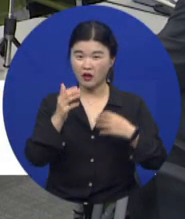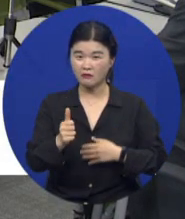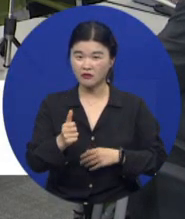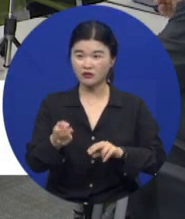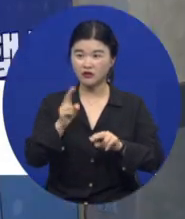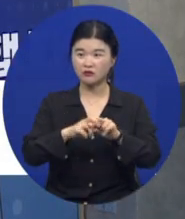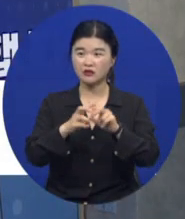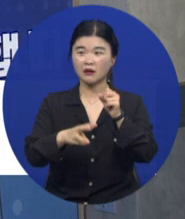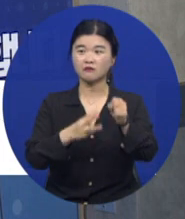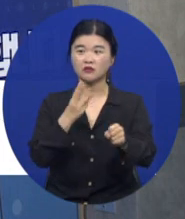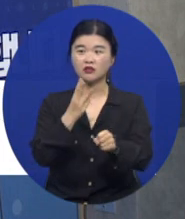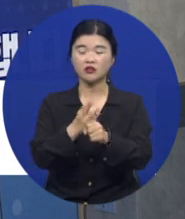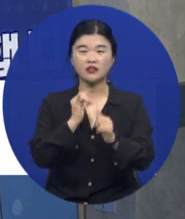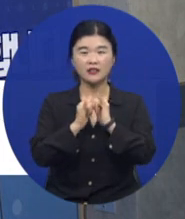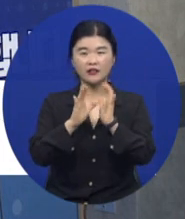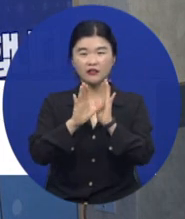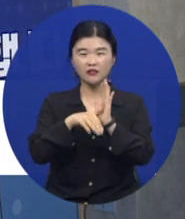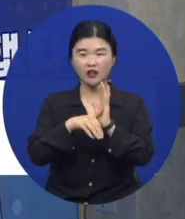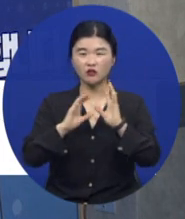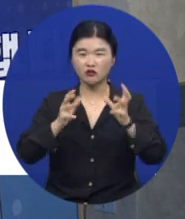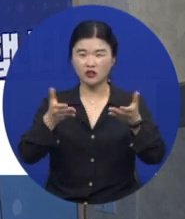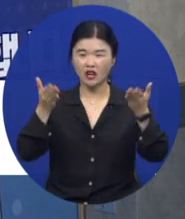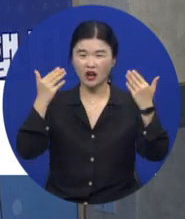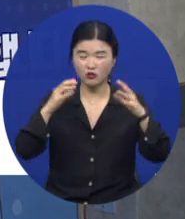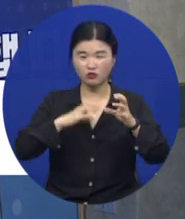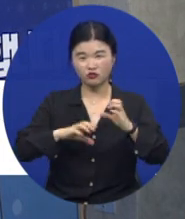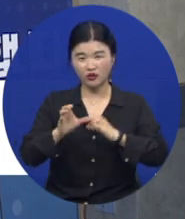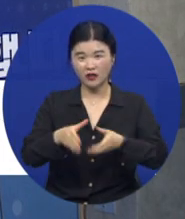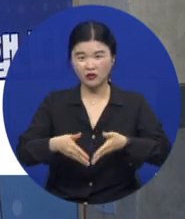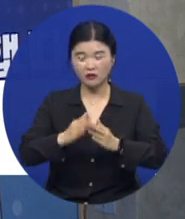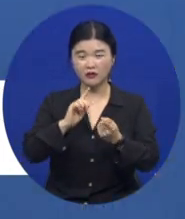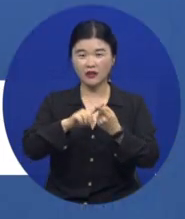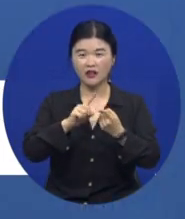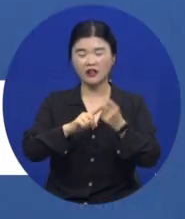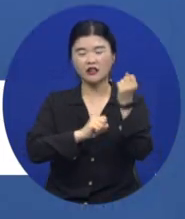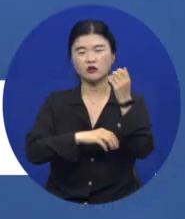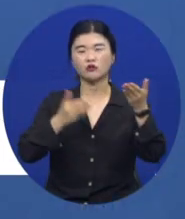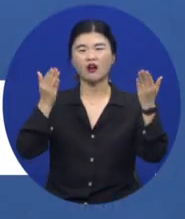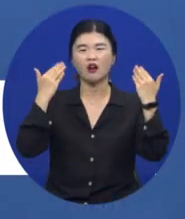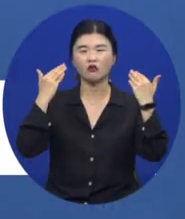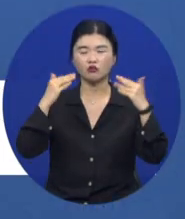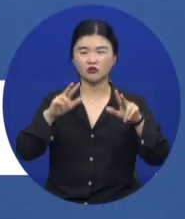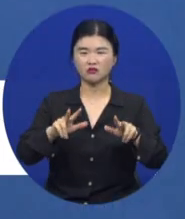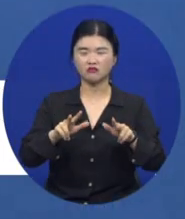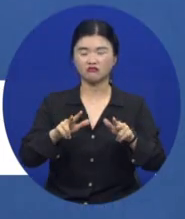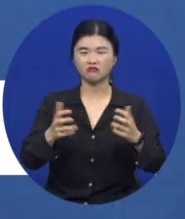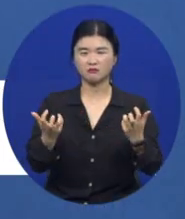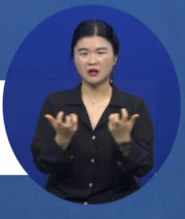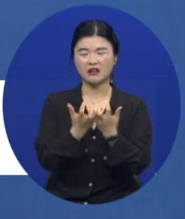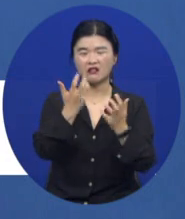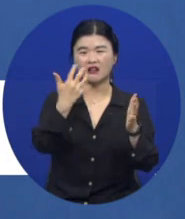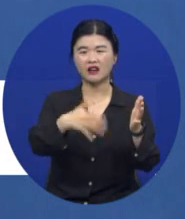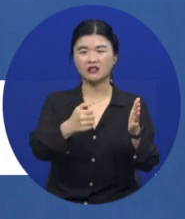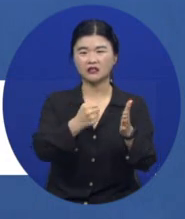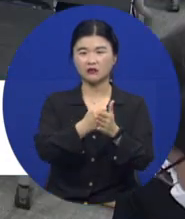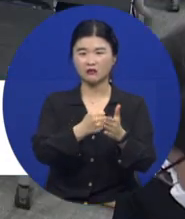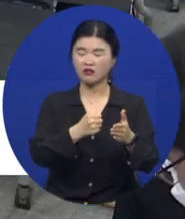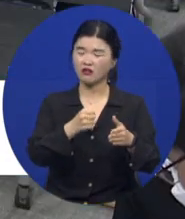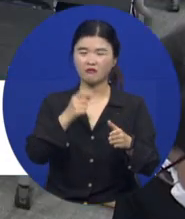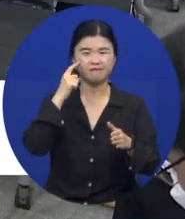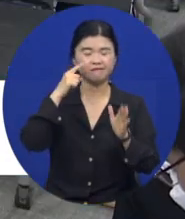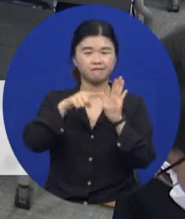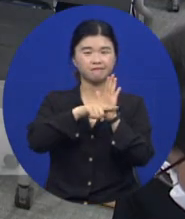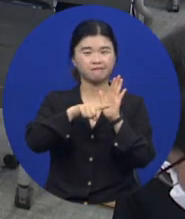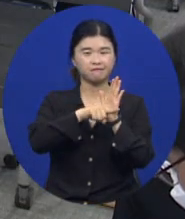취임 3주년 기자회견에서 국제학교 추가 설립에 대해서는 기존 학교들도 정원을 채우지 못하고 있다며 부정적인